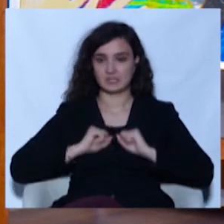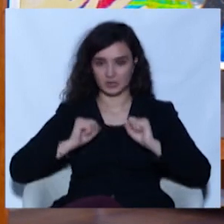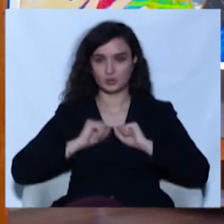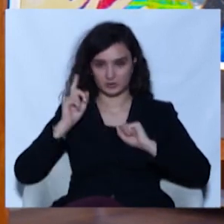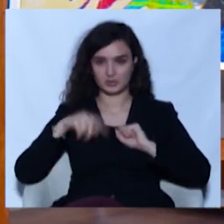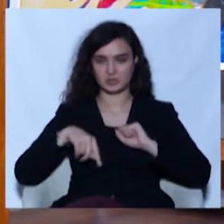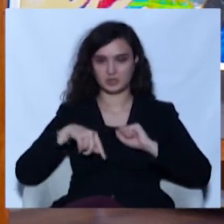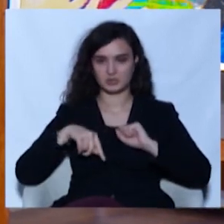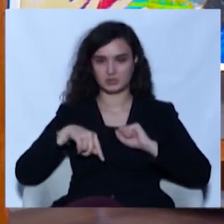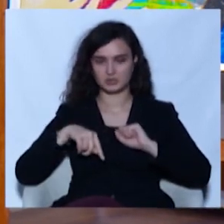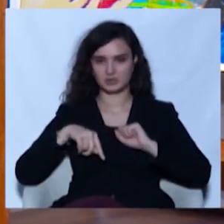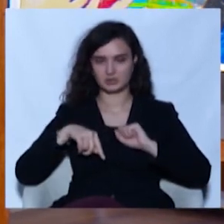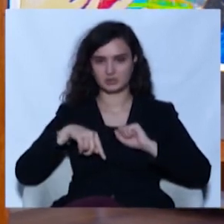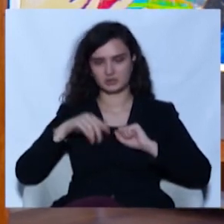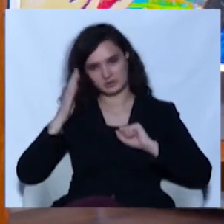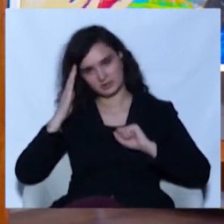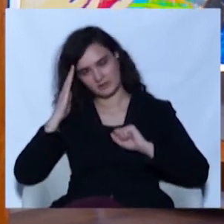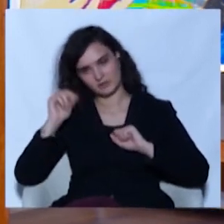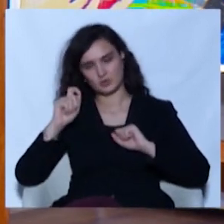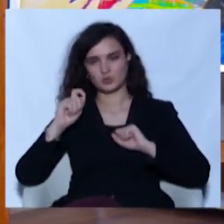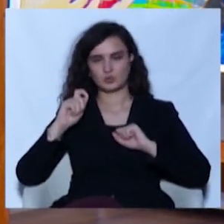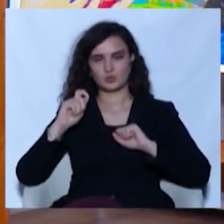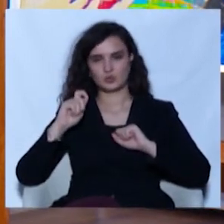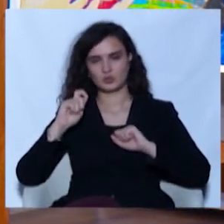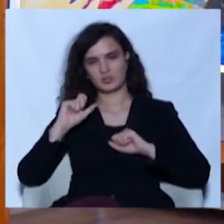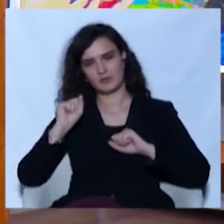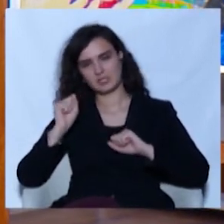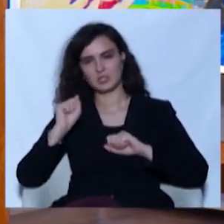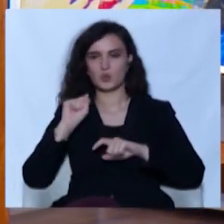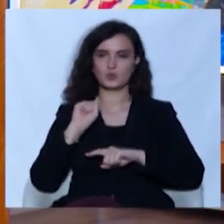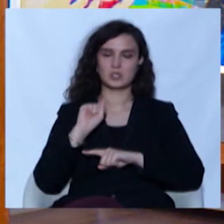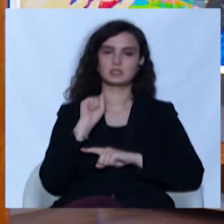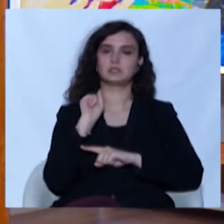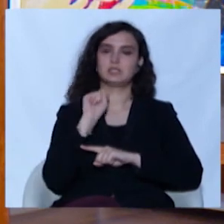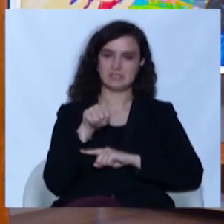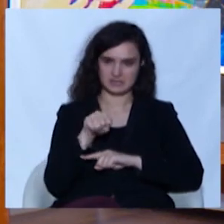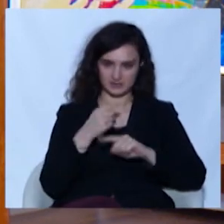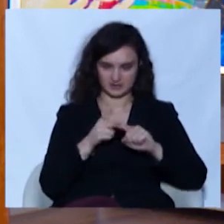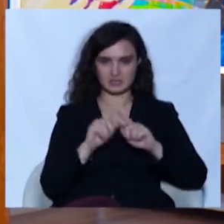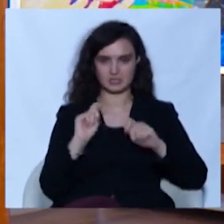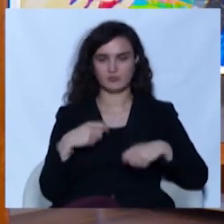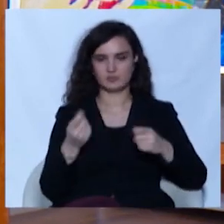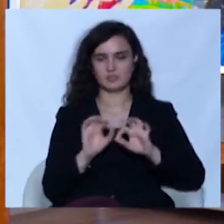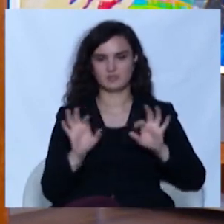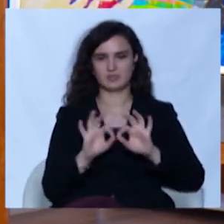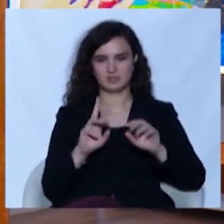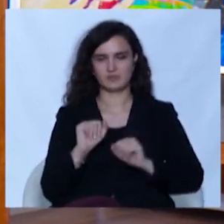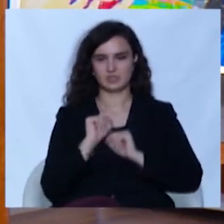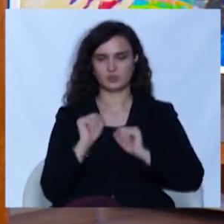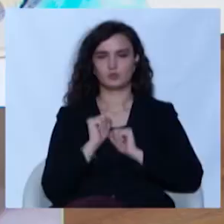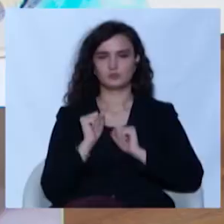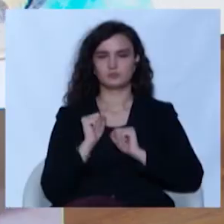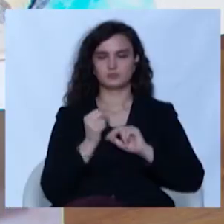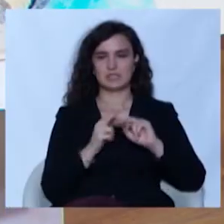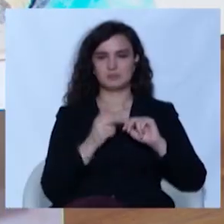цера, тави, что ты гордзе, кнева, укане, кнева, тутин, а я сгадмовцат. Ну веца тут.